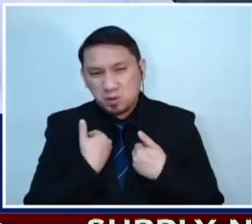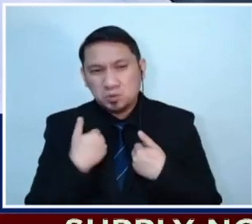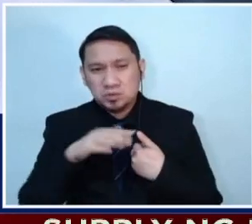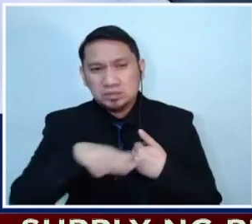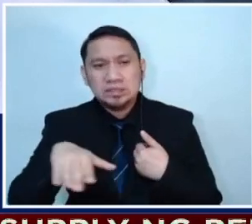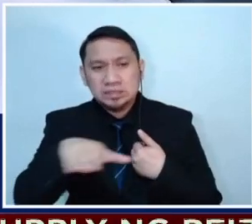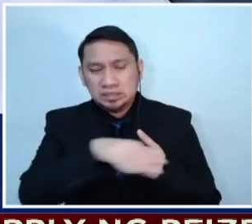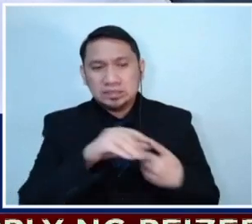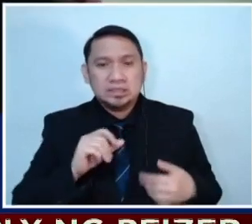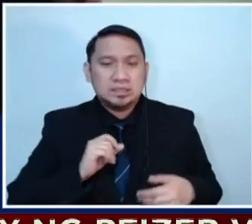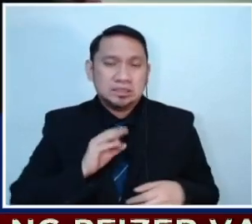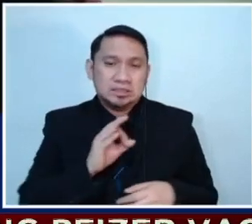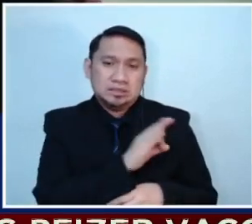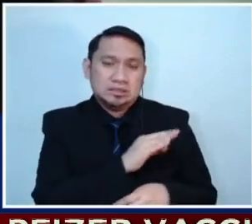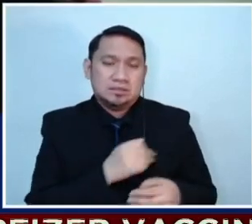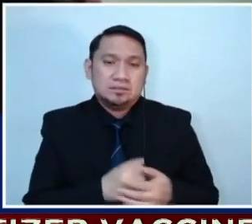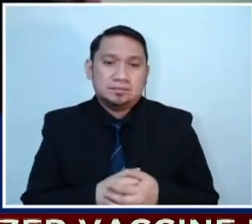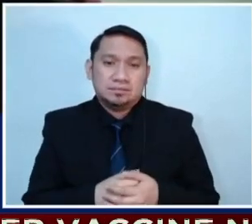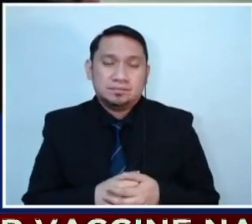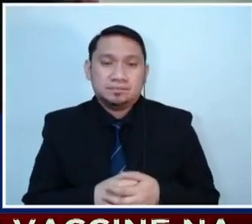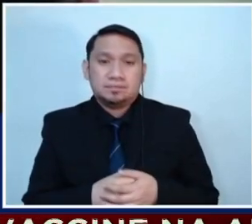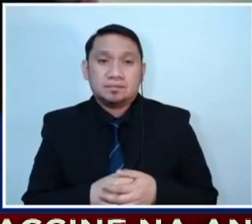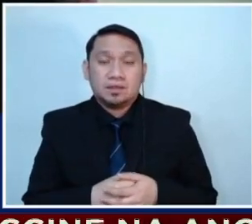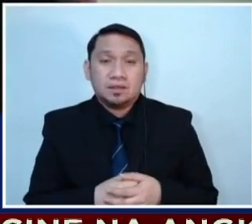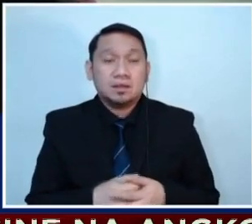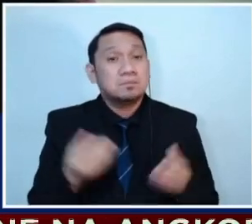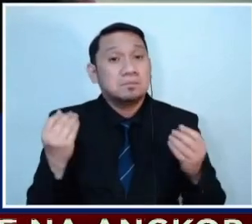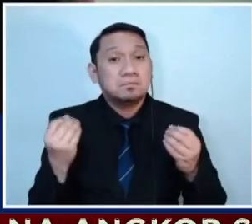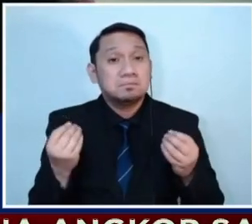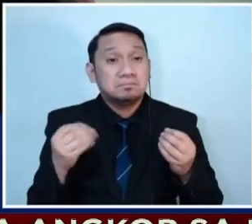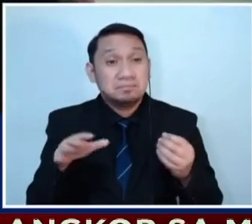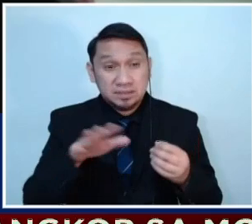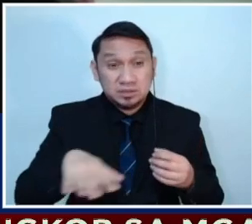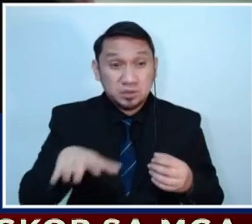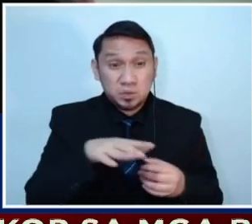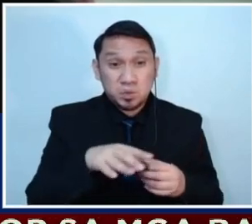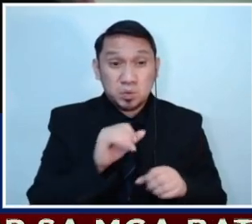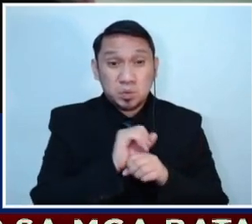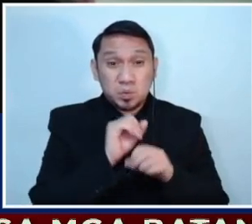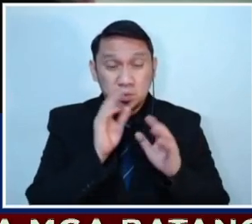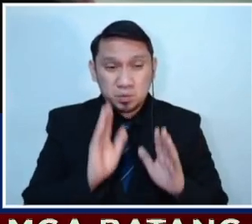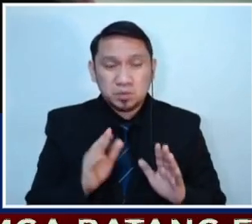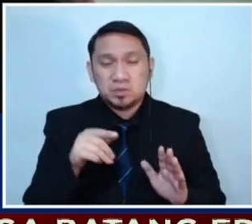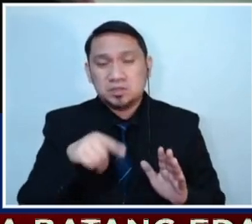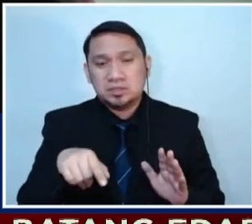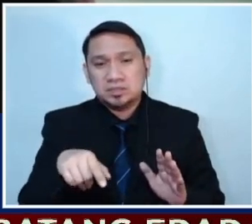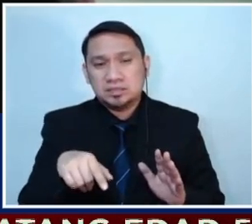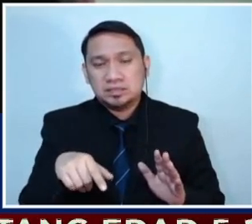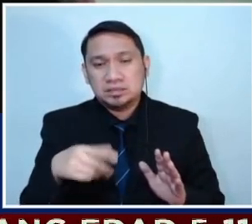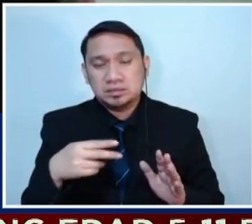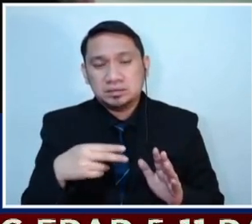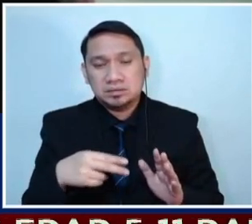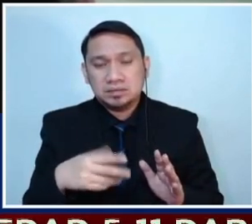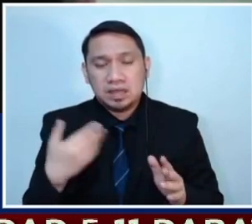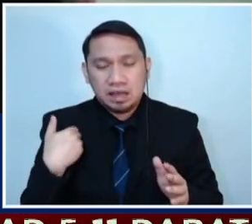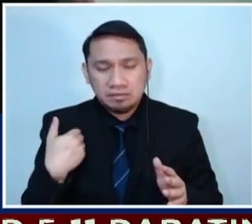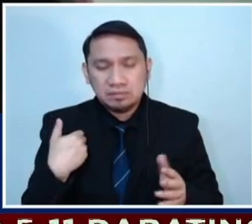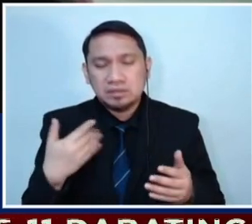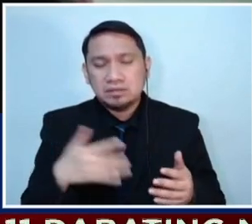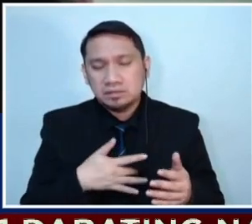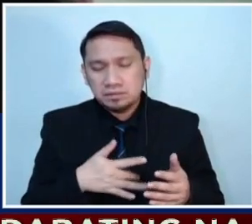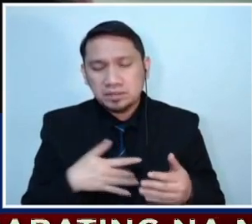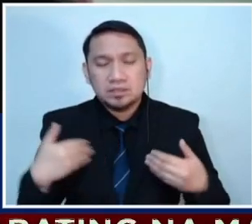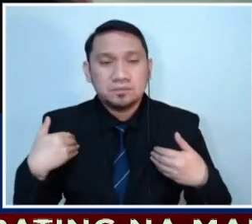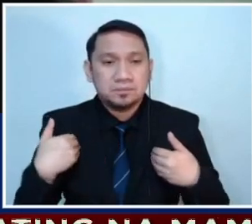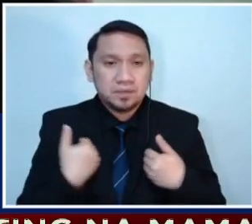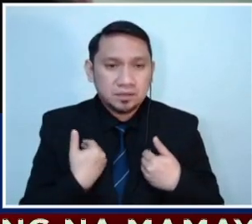healthcare workers at the moment. A lot of our healthcare workers talaga nagkakaroon ng burnout. So